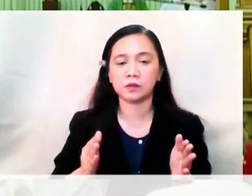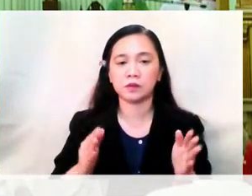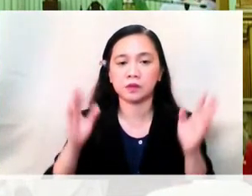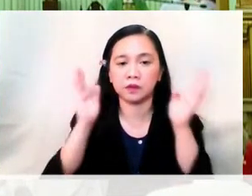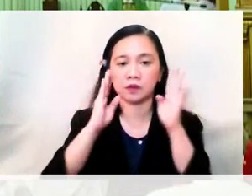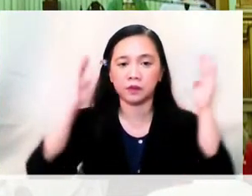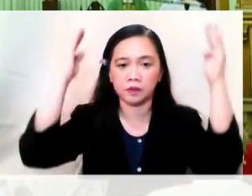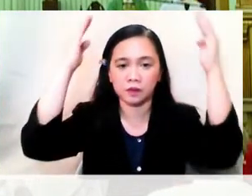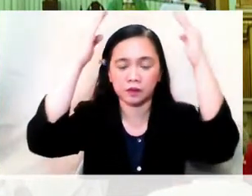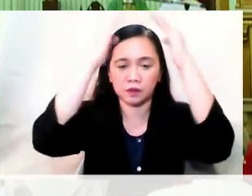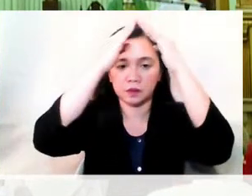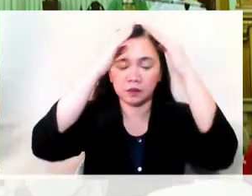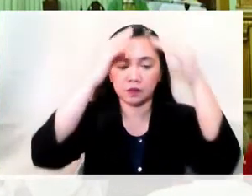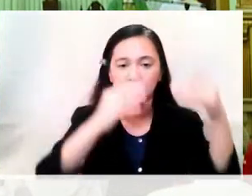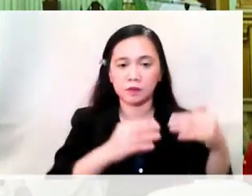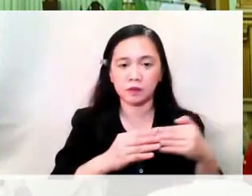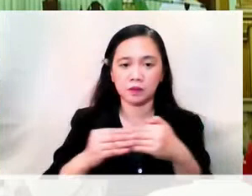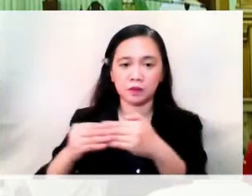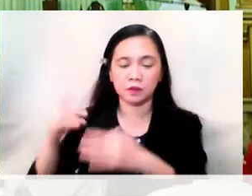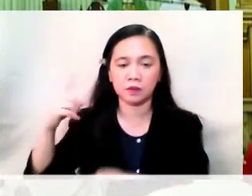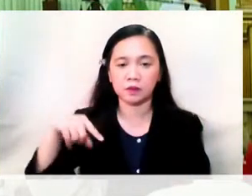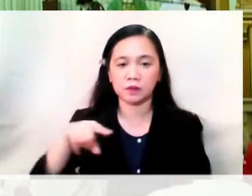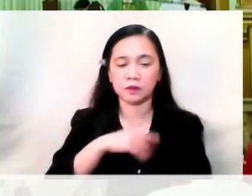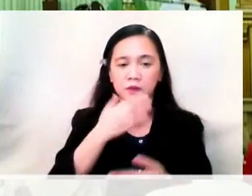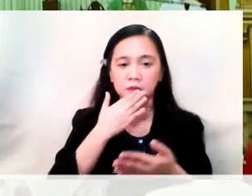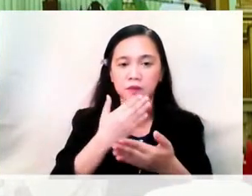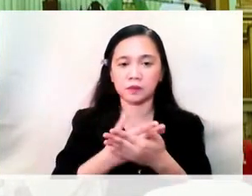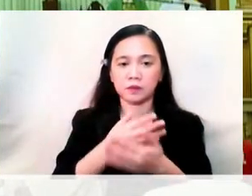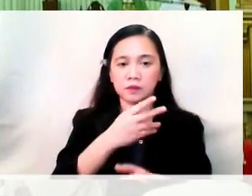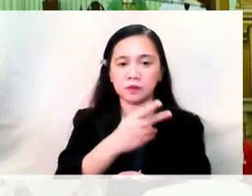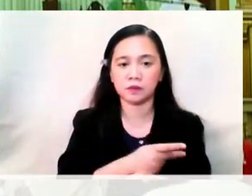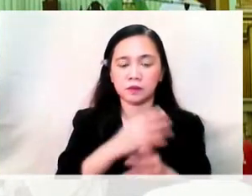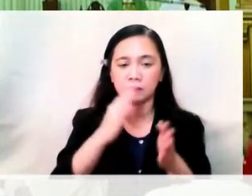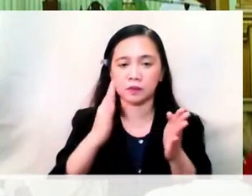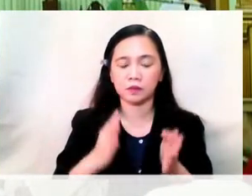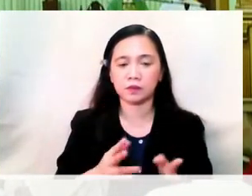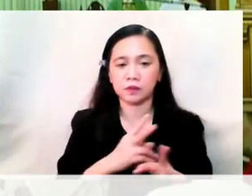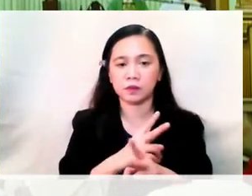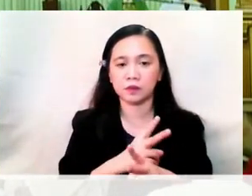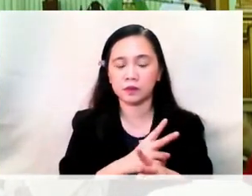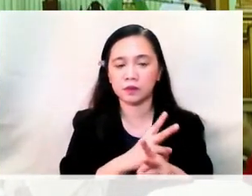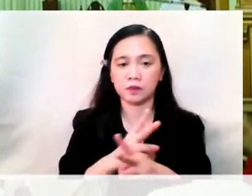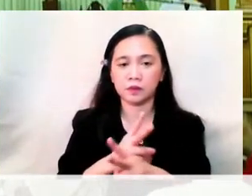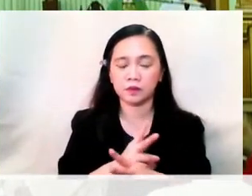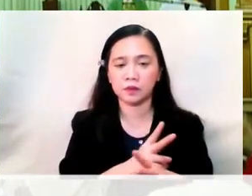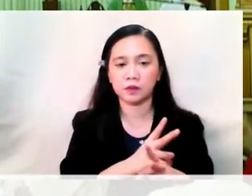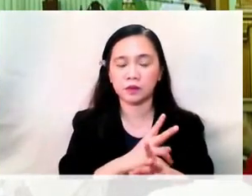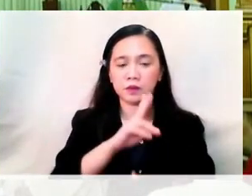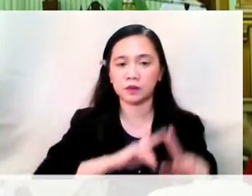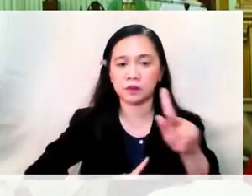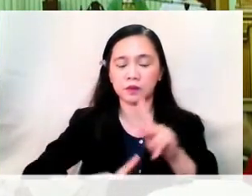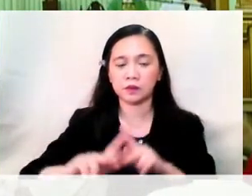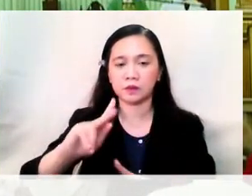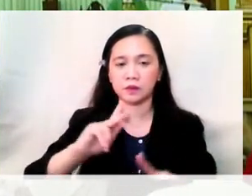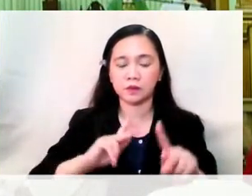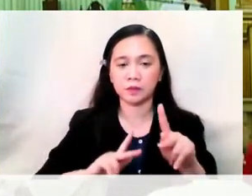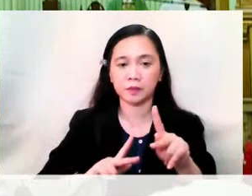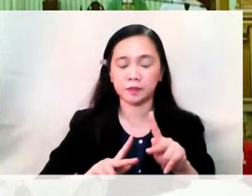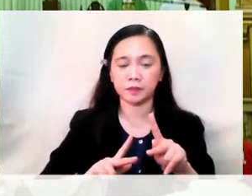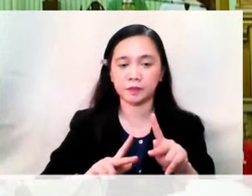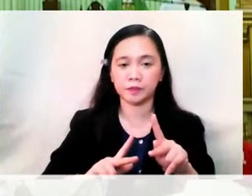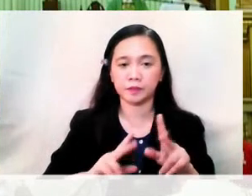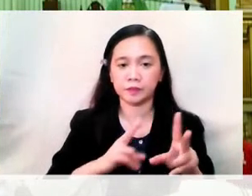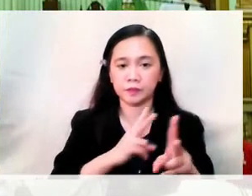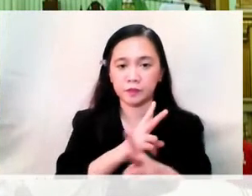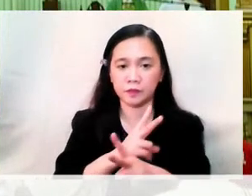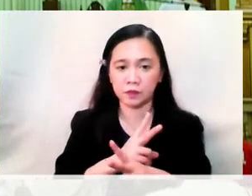Pamunuan nawa niya kami bilang mabuting pastol na kumakalinga sa kanyang kawan at lumilingap sa mga